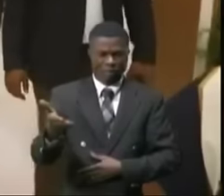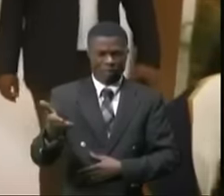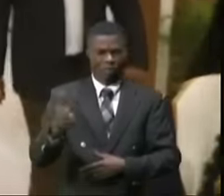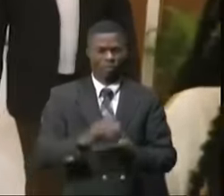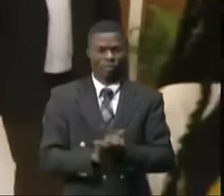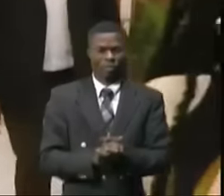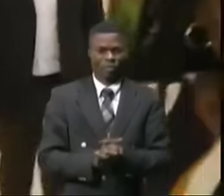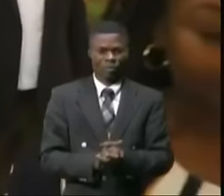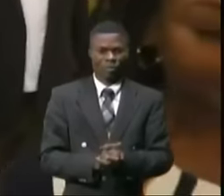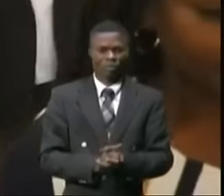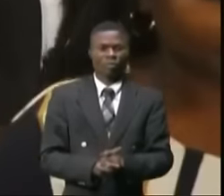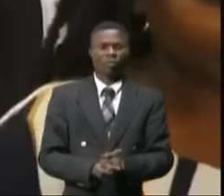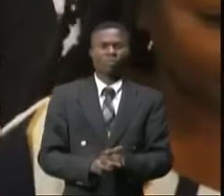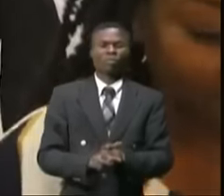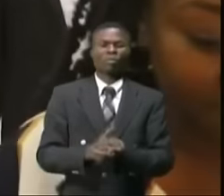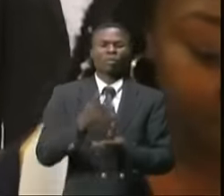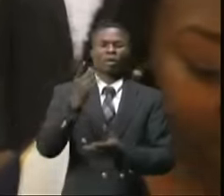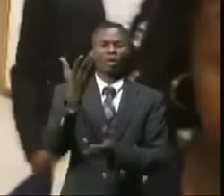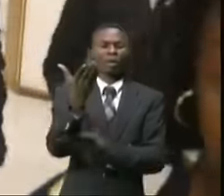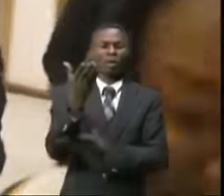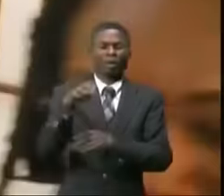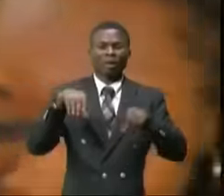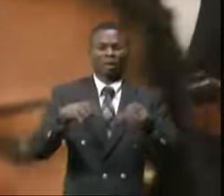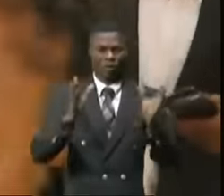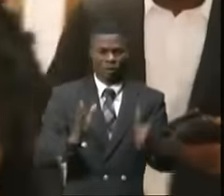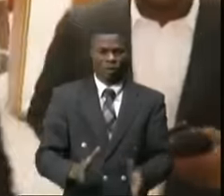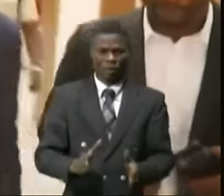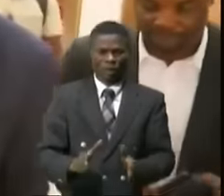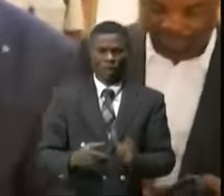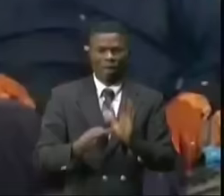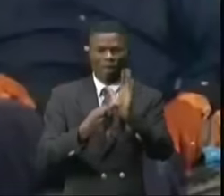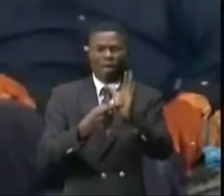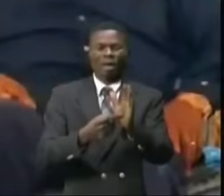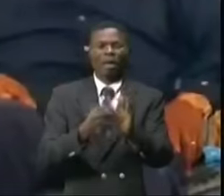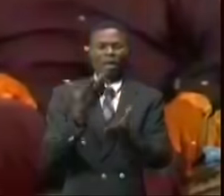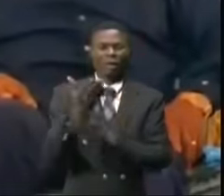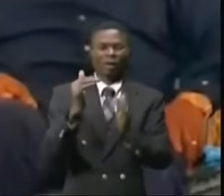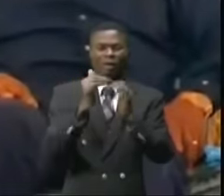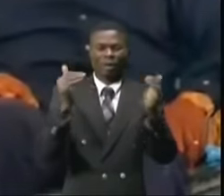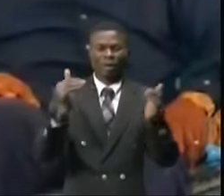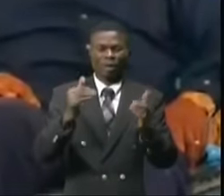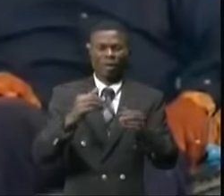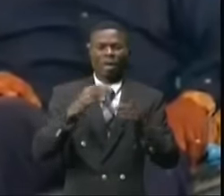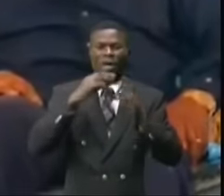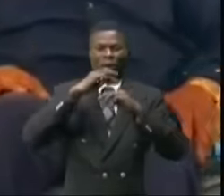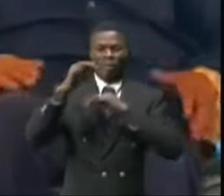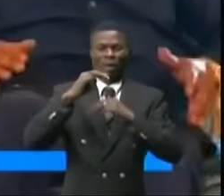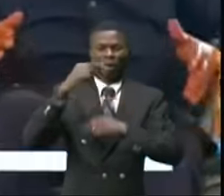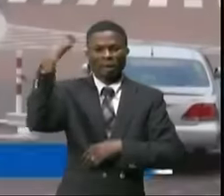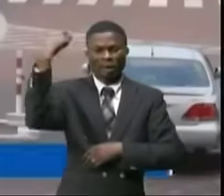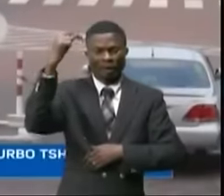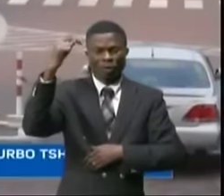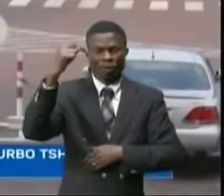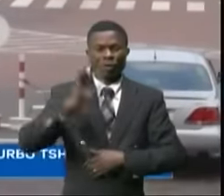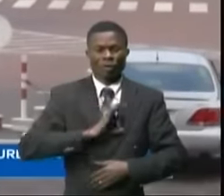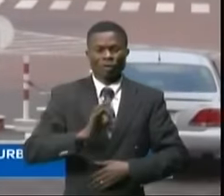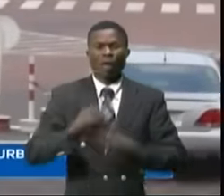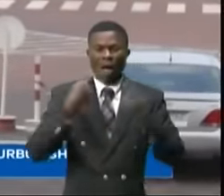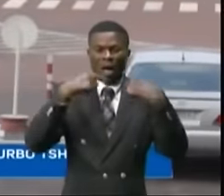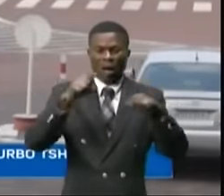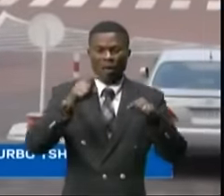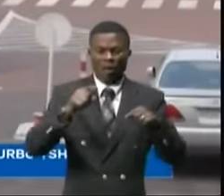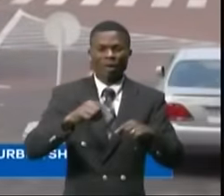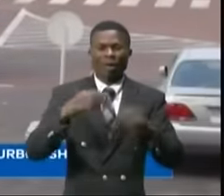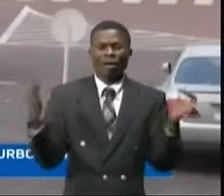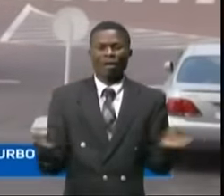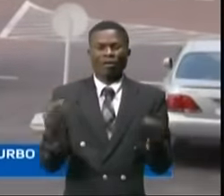sa casquette d'homme de Dieu, il appelle les Congolais à cultiver la paix. Le message de Noël lancé par les couples présidentiels à l'occasion de